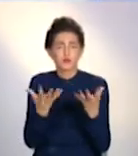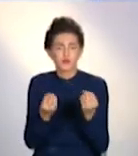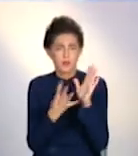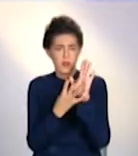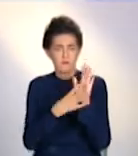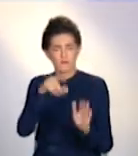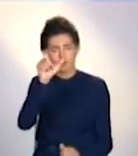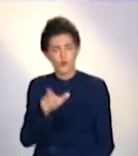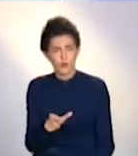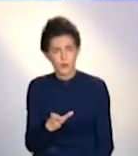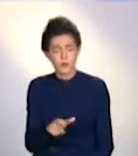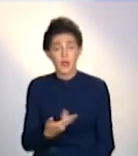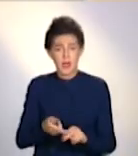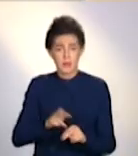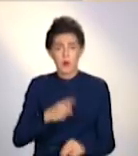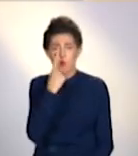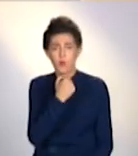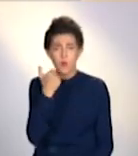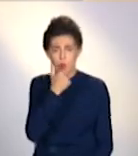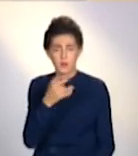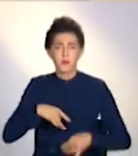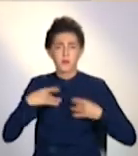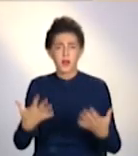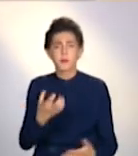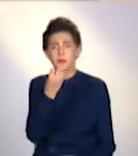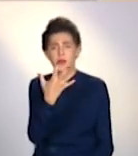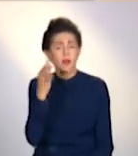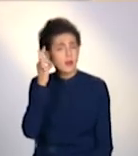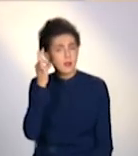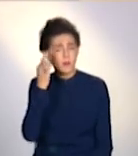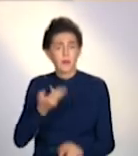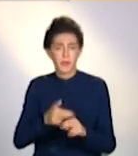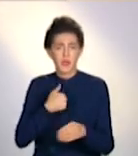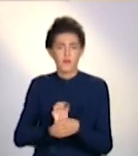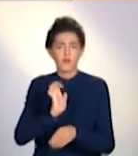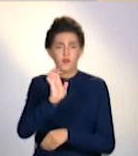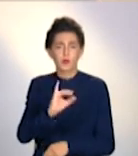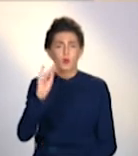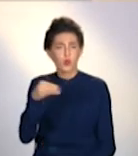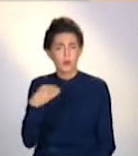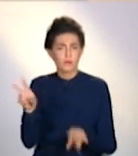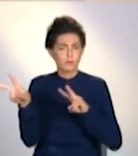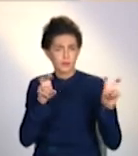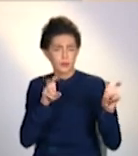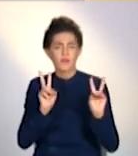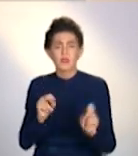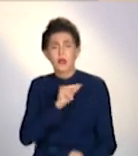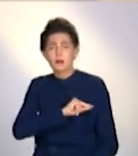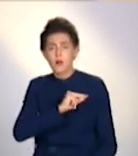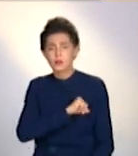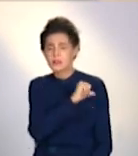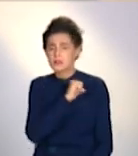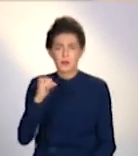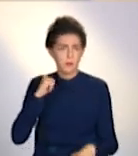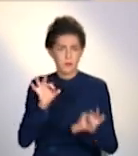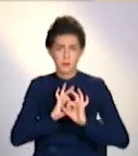призерів. В этом году фонду Рената Ахметова 15 лет. И в честь этой даты мы выпускаем юбилейную марку. Работы прекрасные. И самое главное, что в